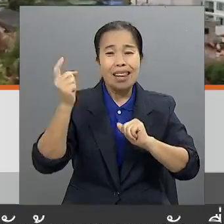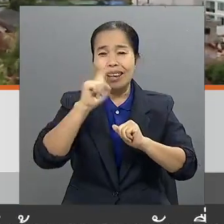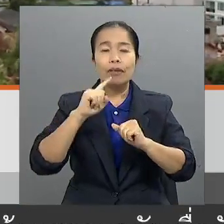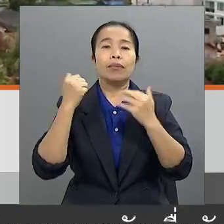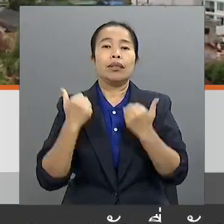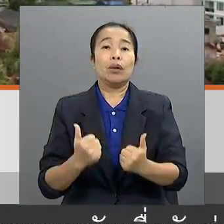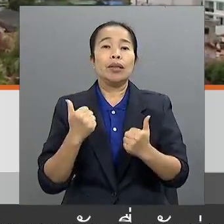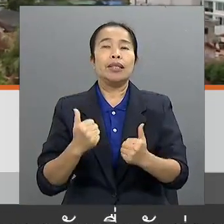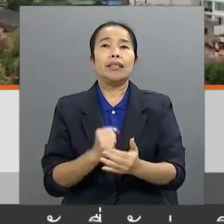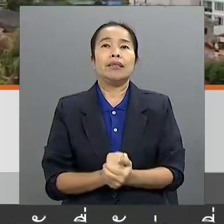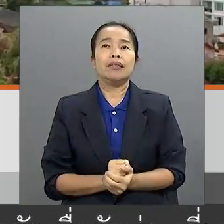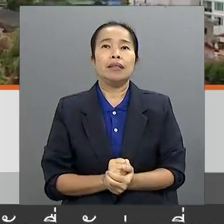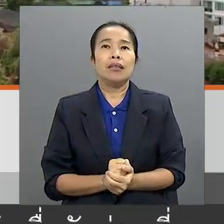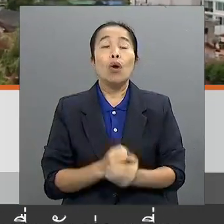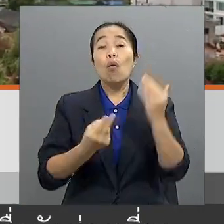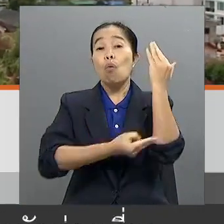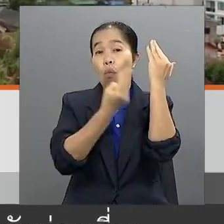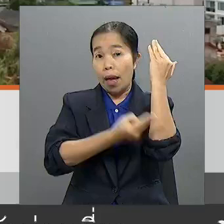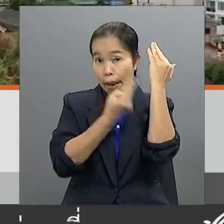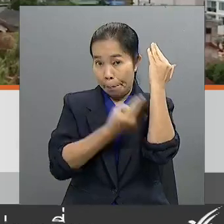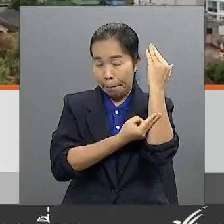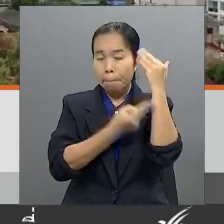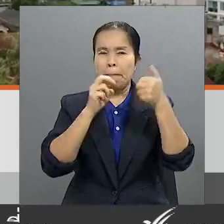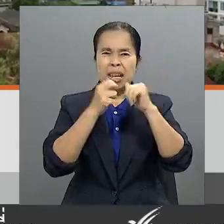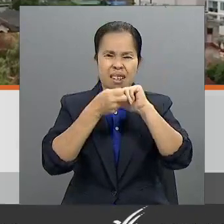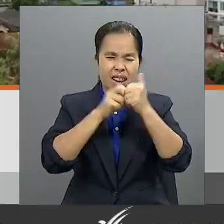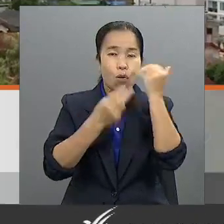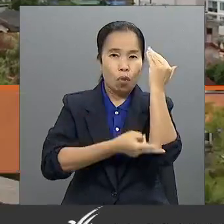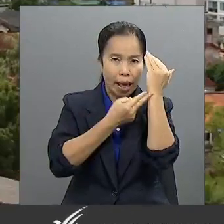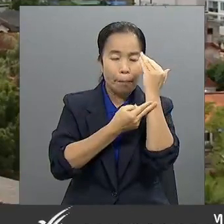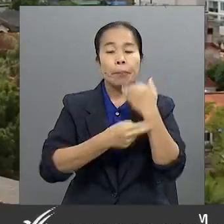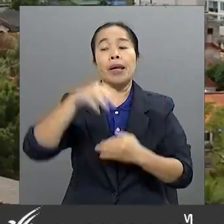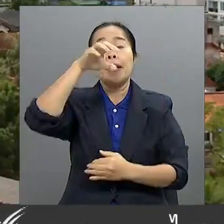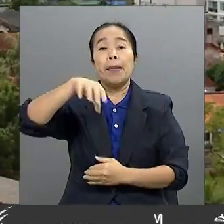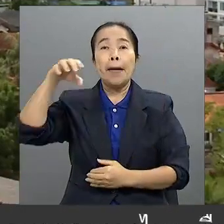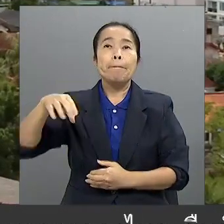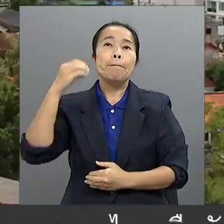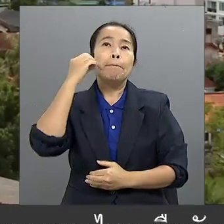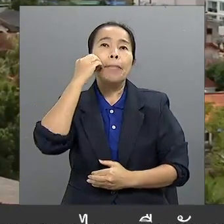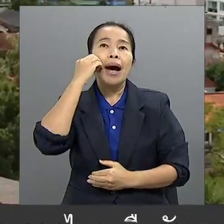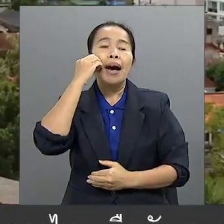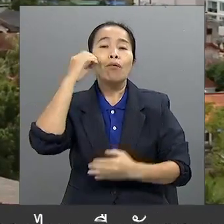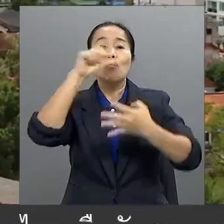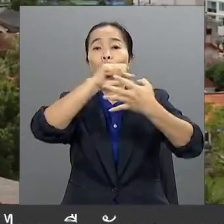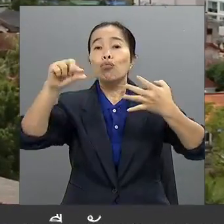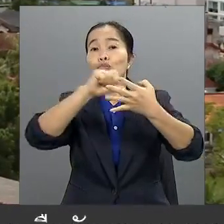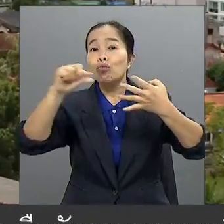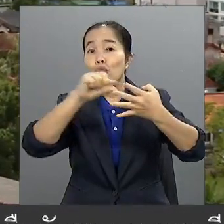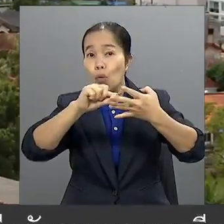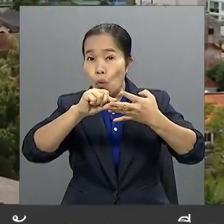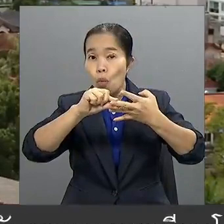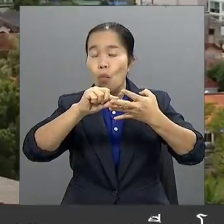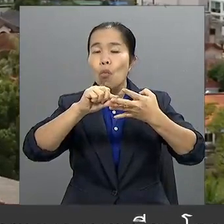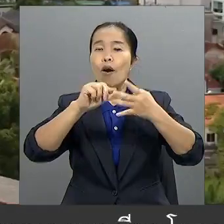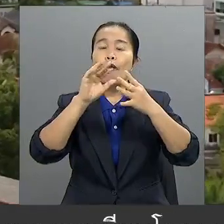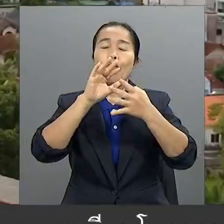ลุ่มโรงแรมแล้วนะคะก็ยังมีที่พักสำหรับแรงงานไม่ว่าจะเป็นหอพักอพาร์ตเมนต์นะคะที่หลายคน